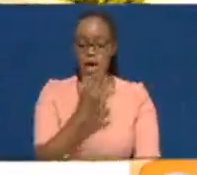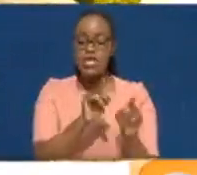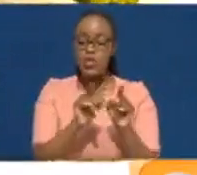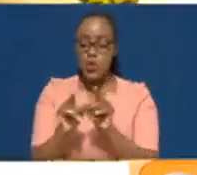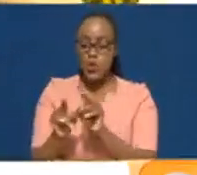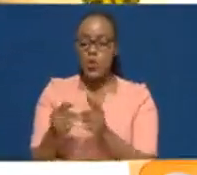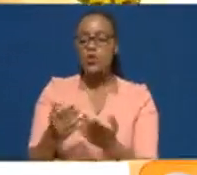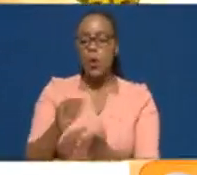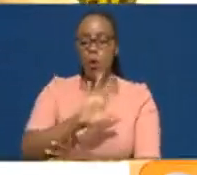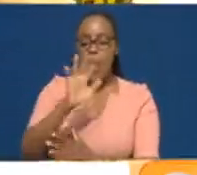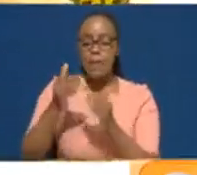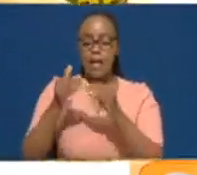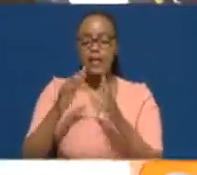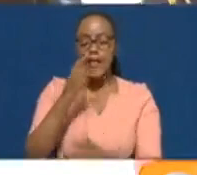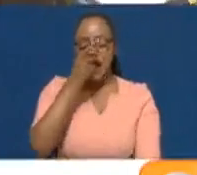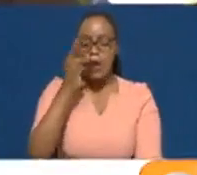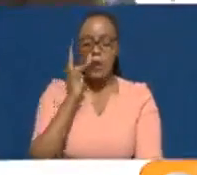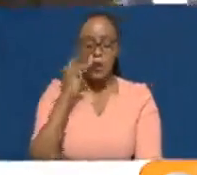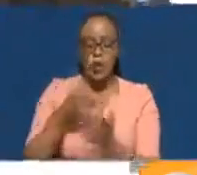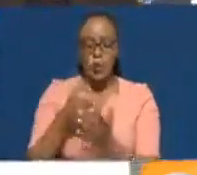wa Wiper Kalonzo Musyoka.